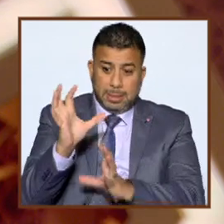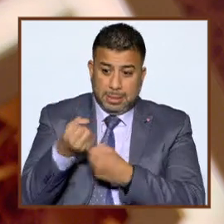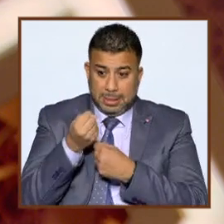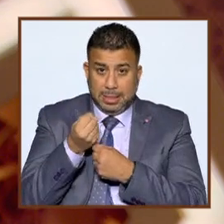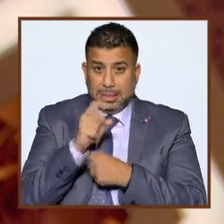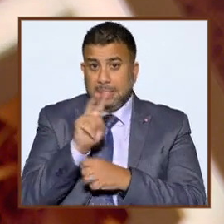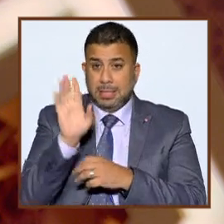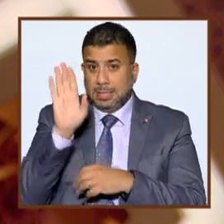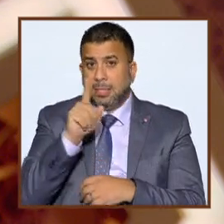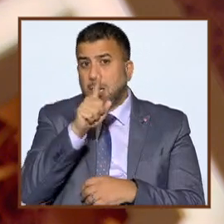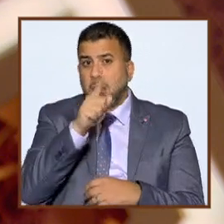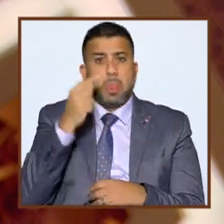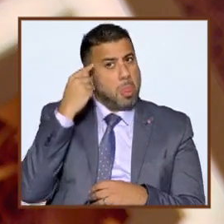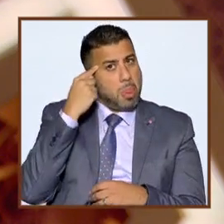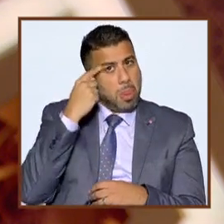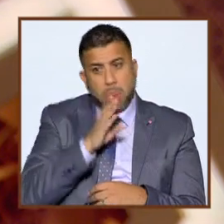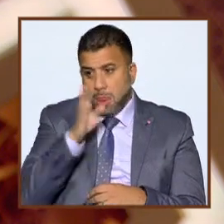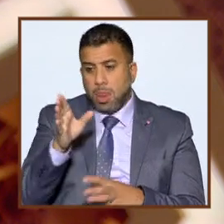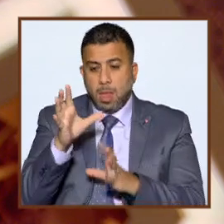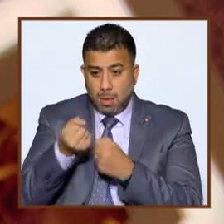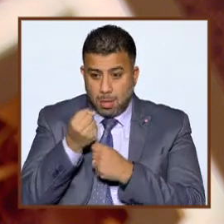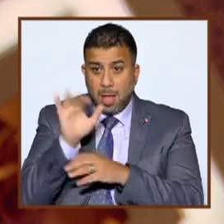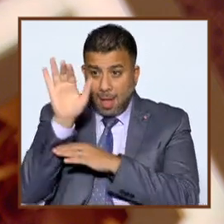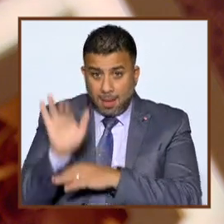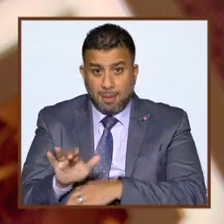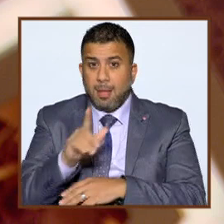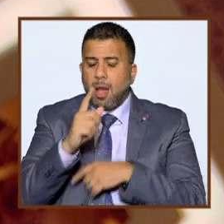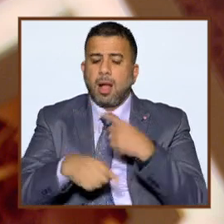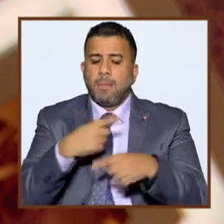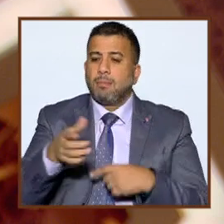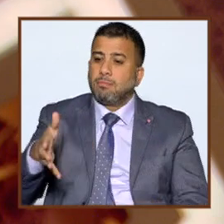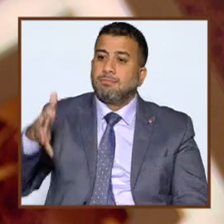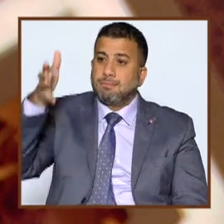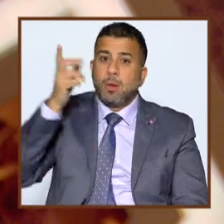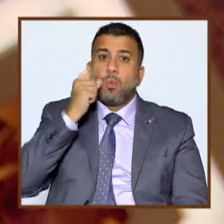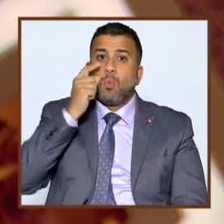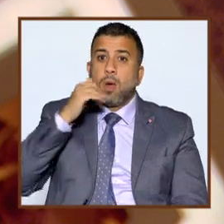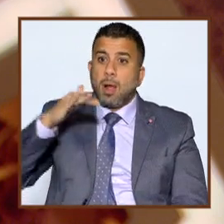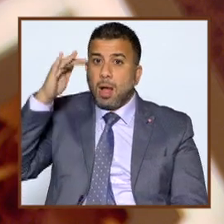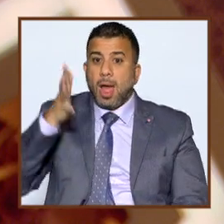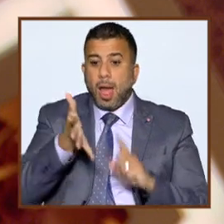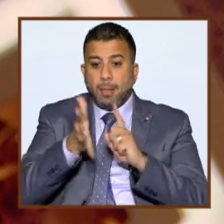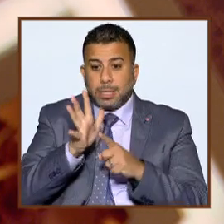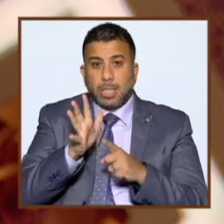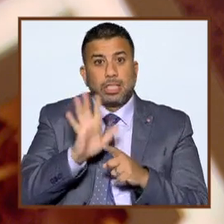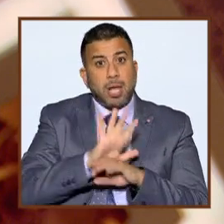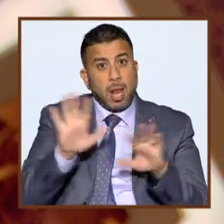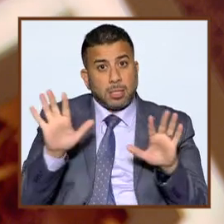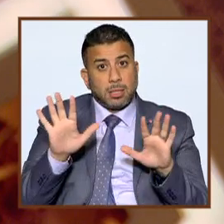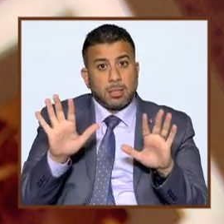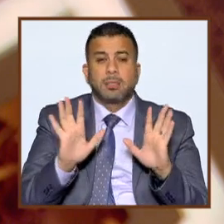ابتداء، أنت اللي ذهبت فكفلت، كملي الكفالة إلى أن يبلغ هذا اليتيم. إذا والله تعرضت